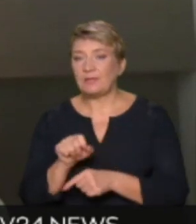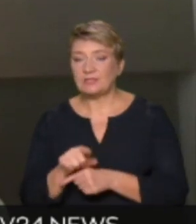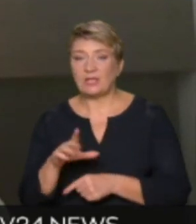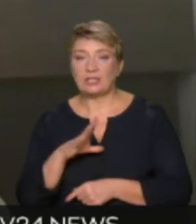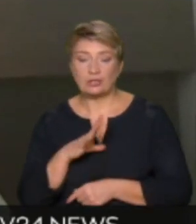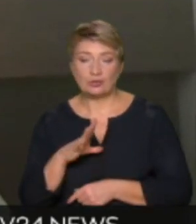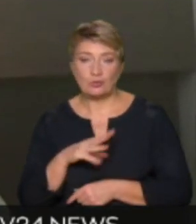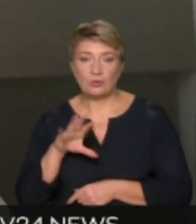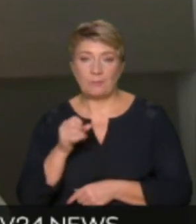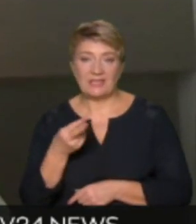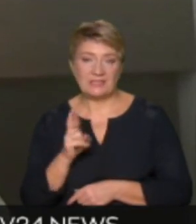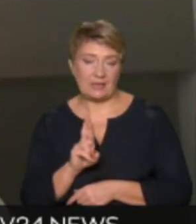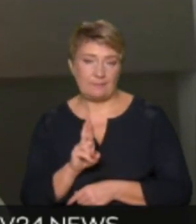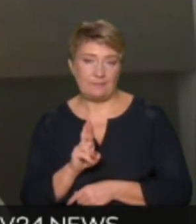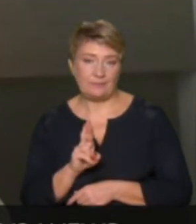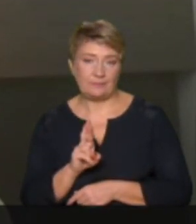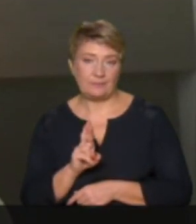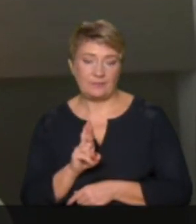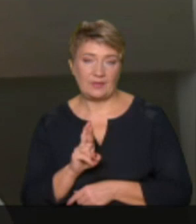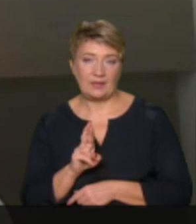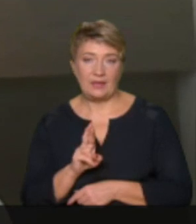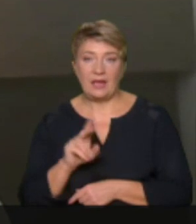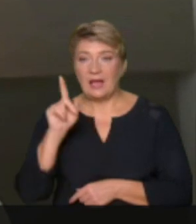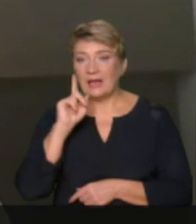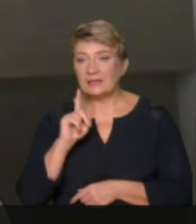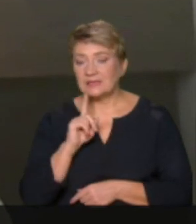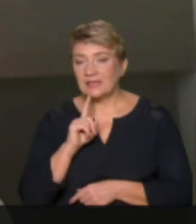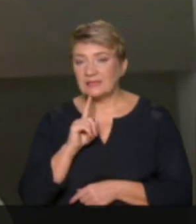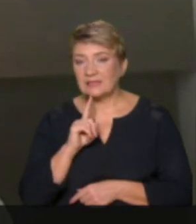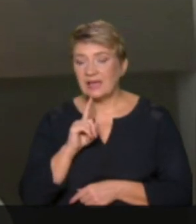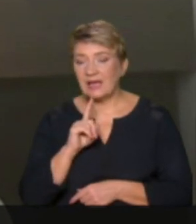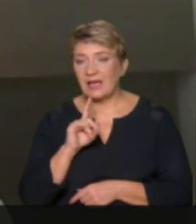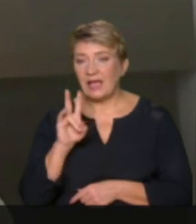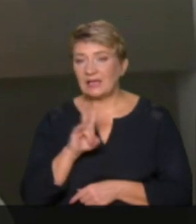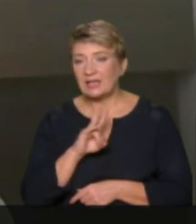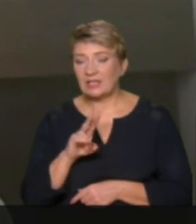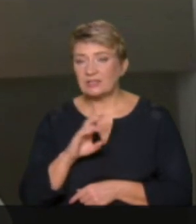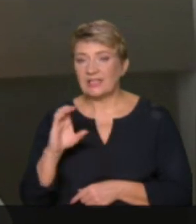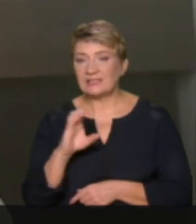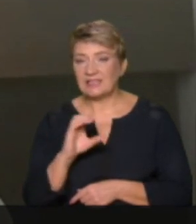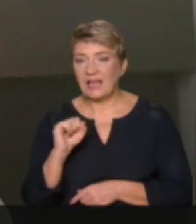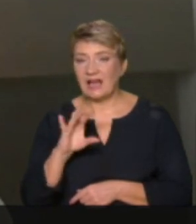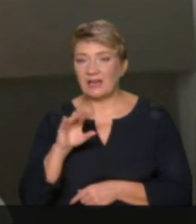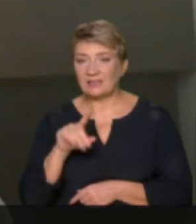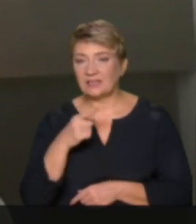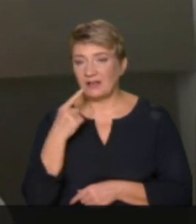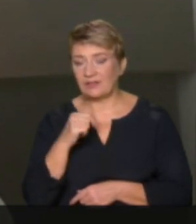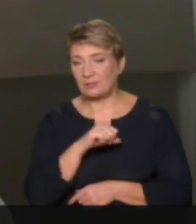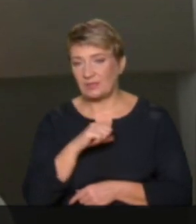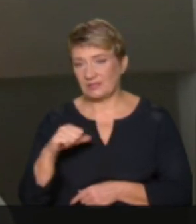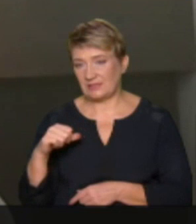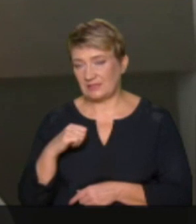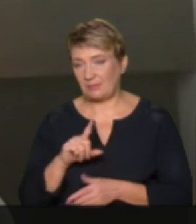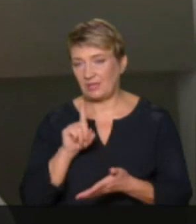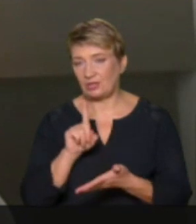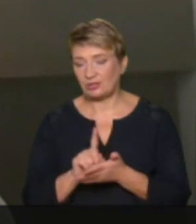а мейнстрим, скажем, израильских религиозных сионистов говорят, что мы сами должны привести Мессию